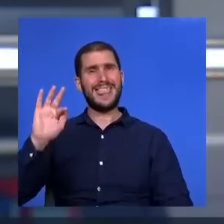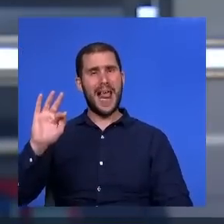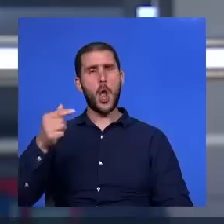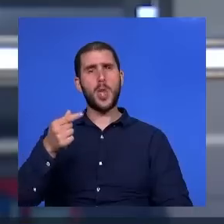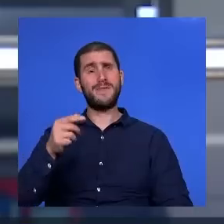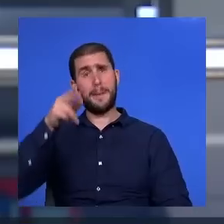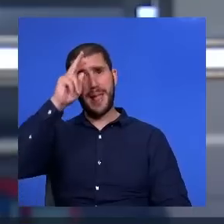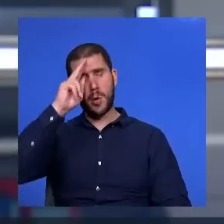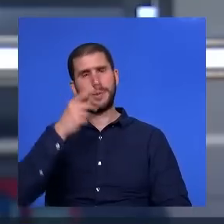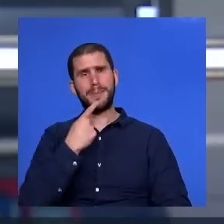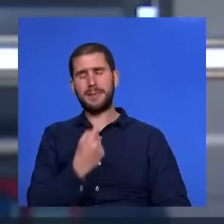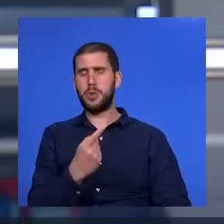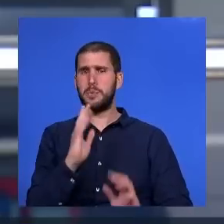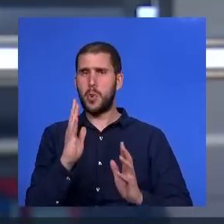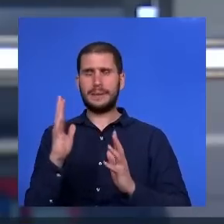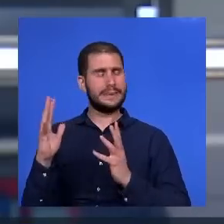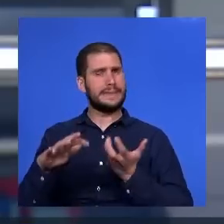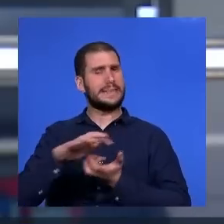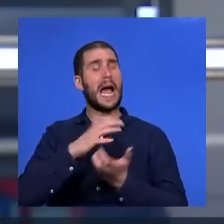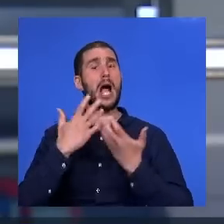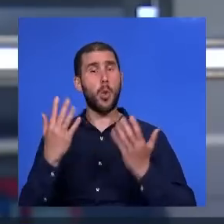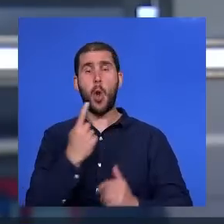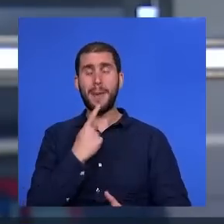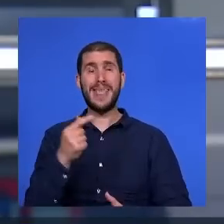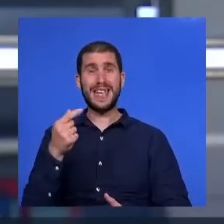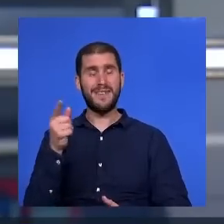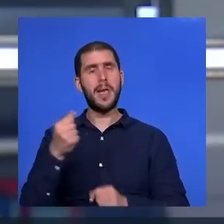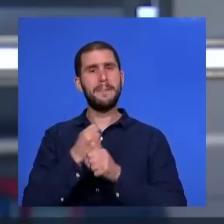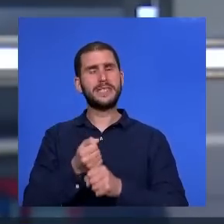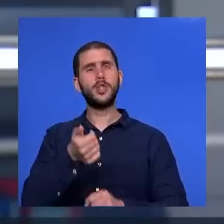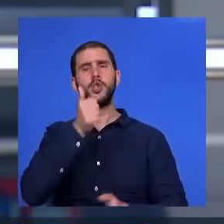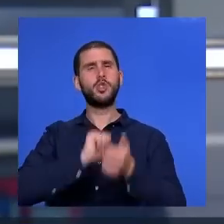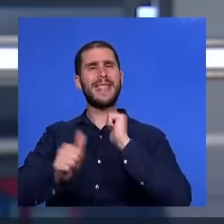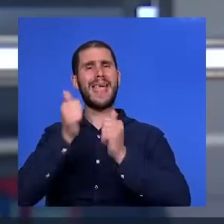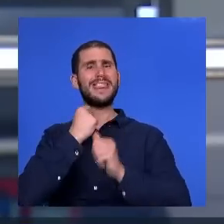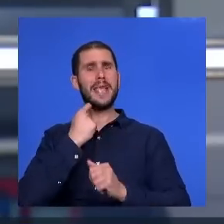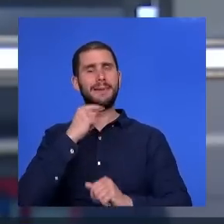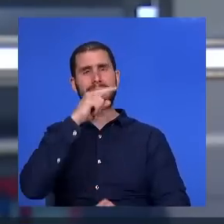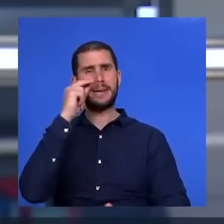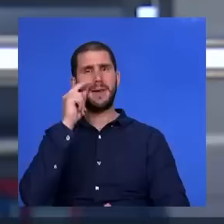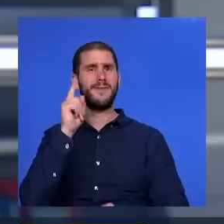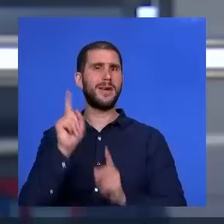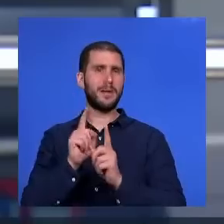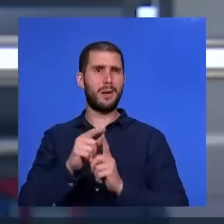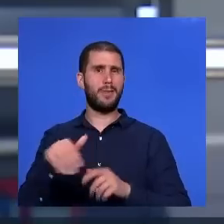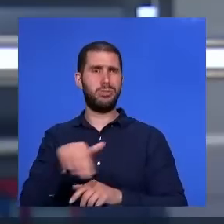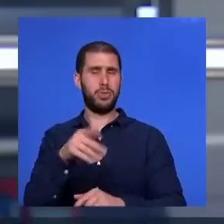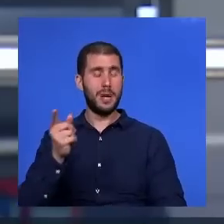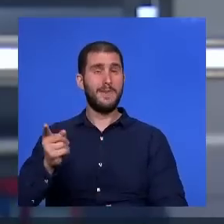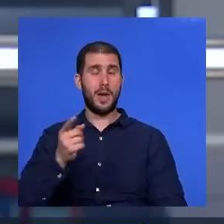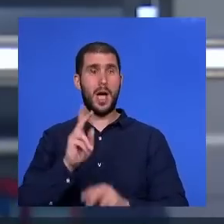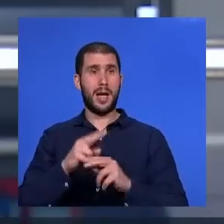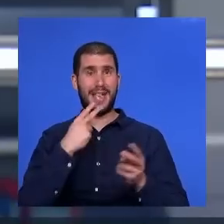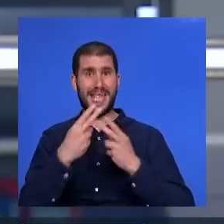מהליכוד, בהתבטאות שמעוררת סערה גדולה, אומרת שגפן ייצג שתיינות, סמים ופריצות, ועל הדברים האלה מגיב בציניות בנו